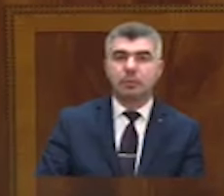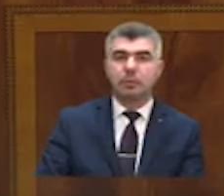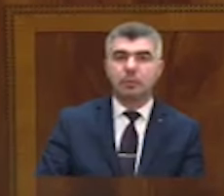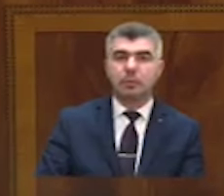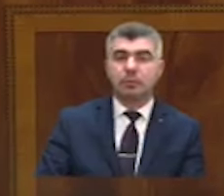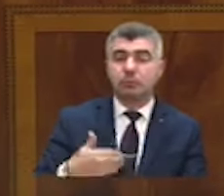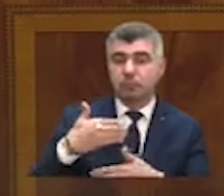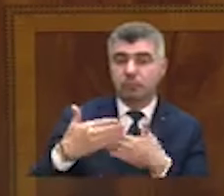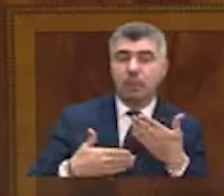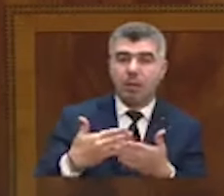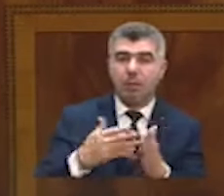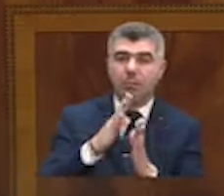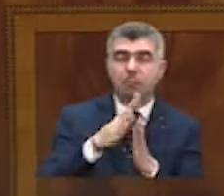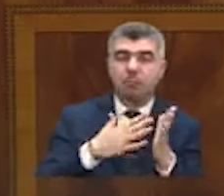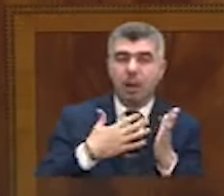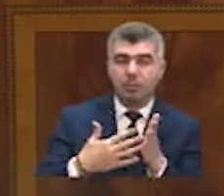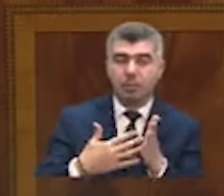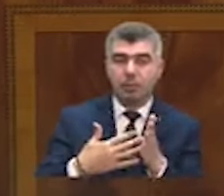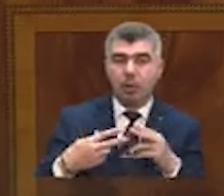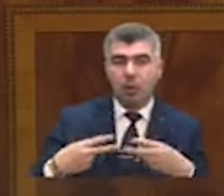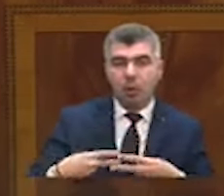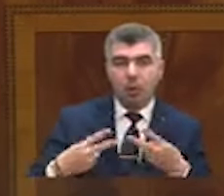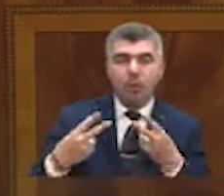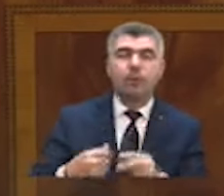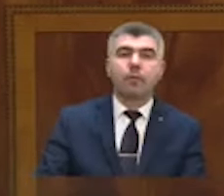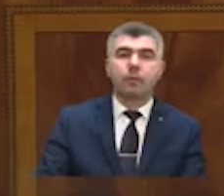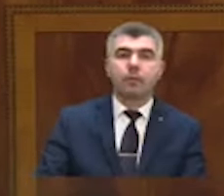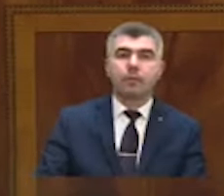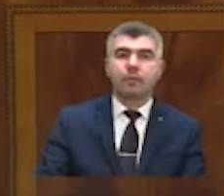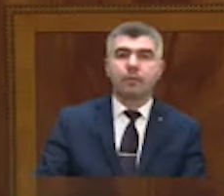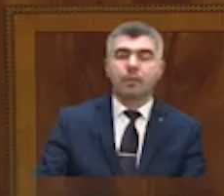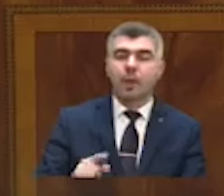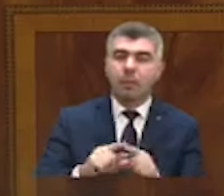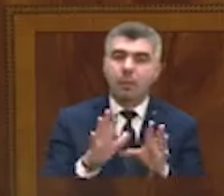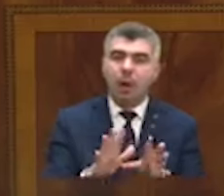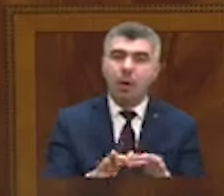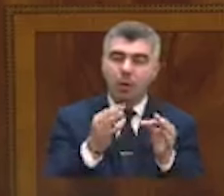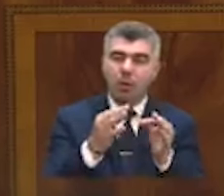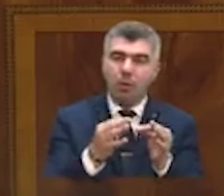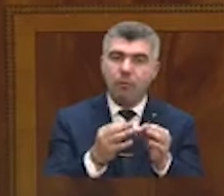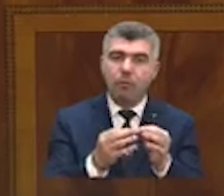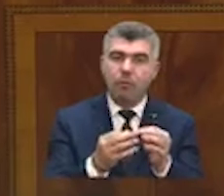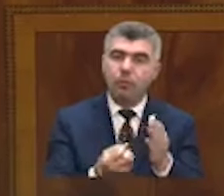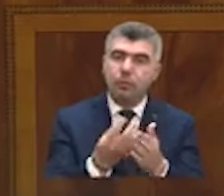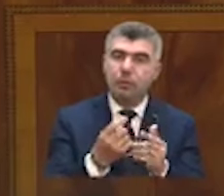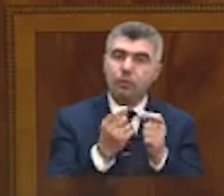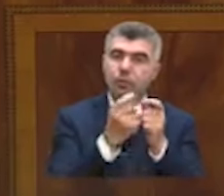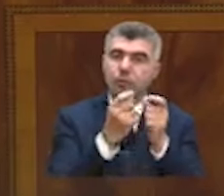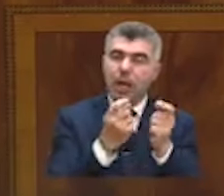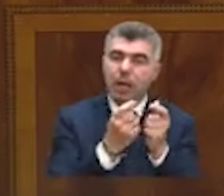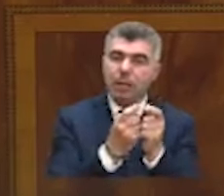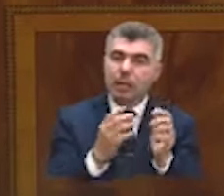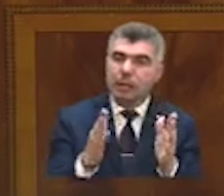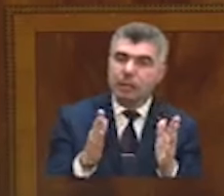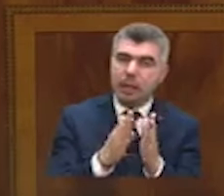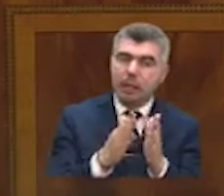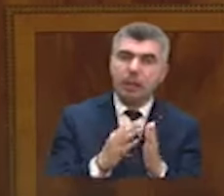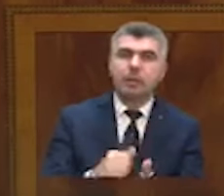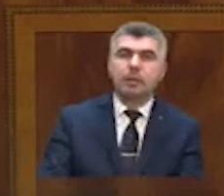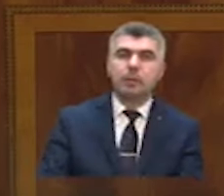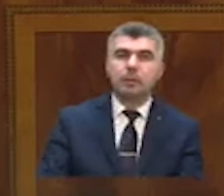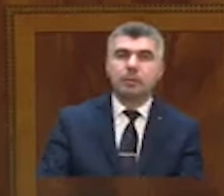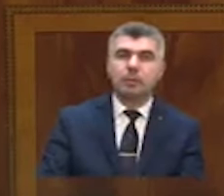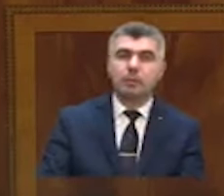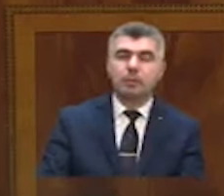ما غادي نكمل هذا البرنامج غدي يكون البرنامج الاخر باش نلقاو التشجيع ديال المقاولات الصغرى غادي